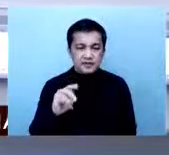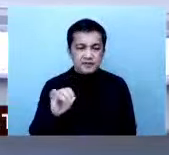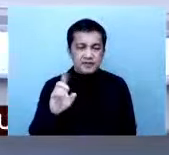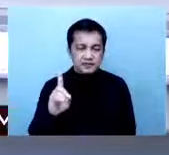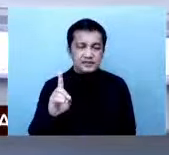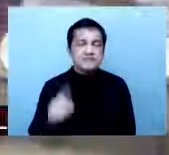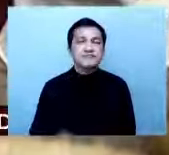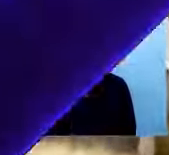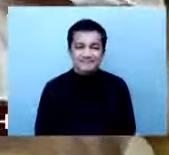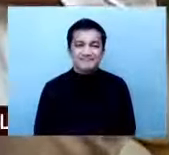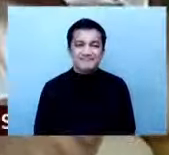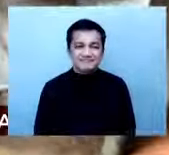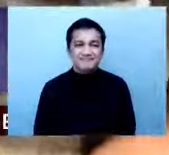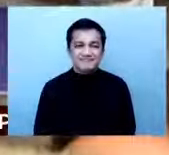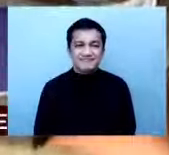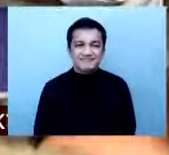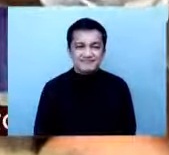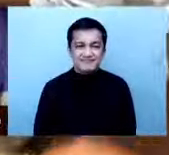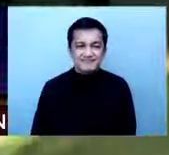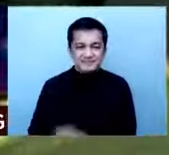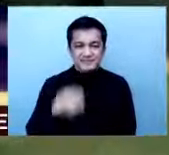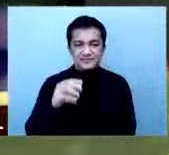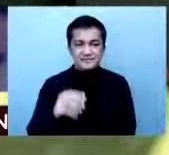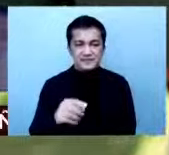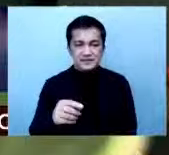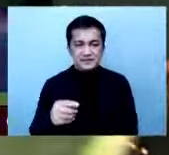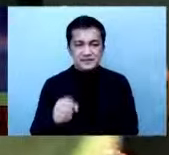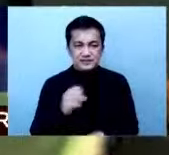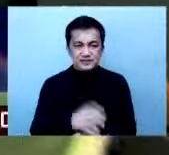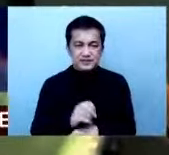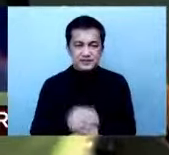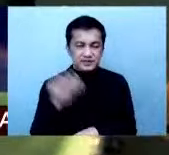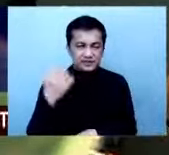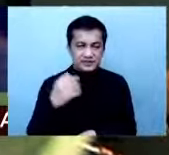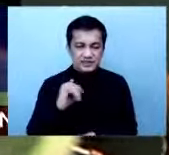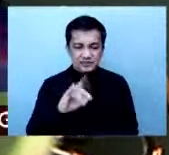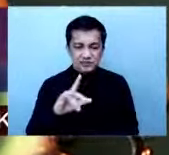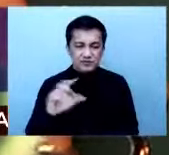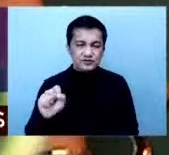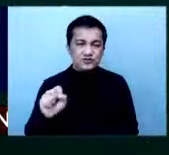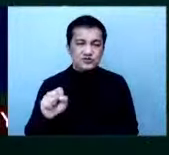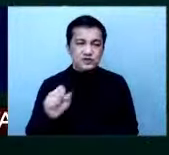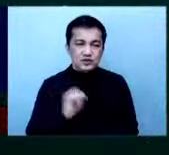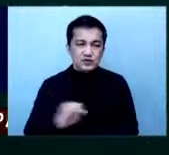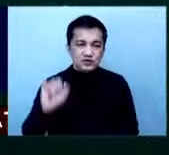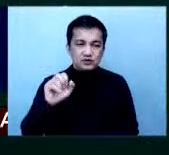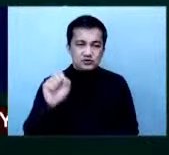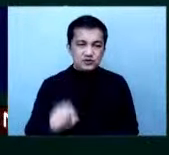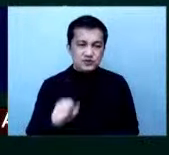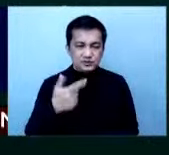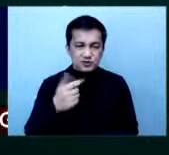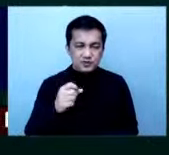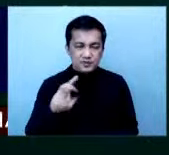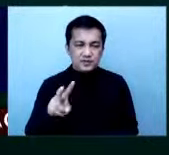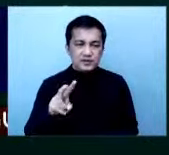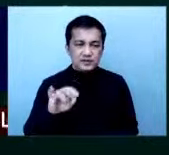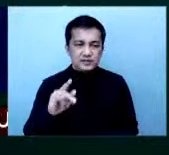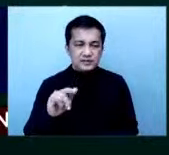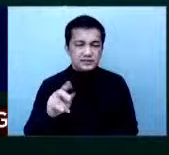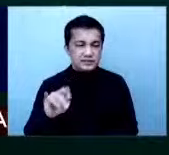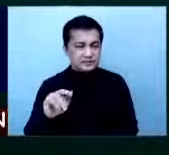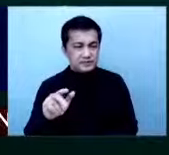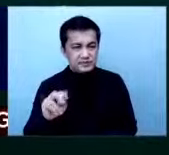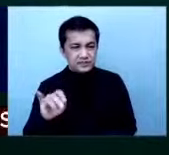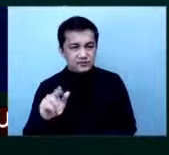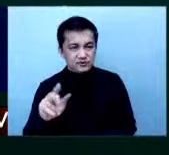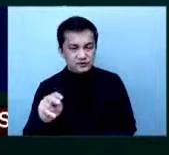vagabond shika sa atin yyan mismo ni dating ilocosur Governor Chavit Singson na close friend ng bida nitong si Lee